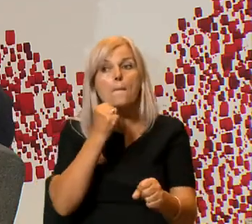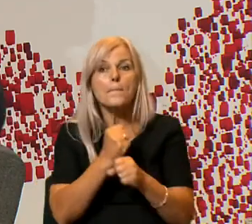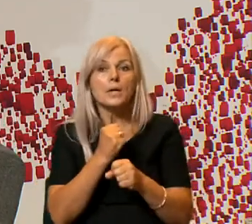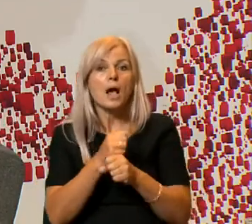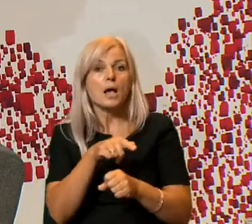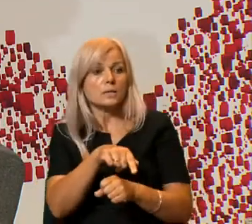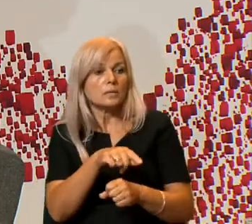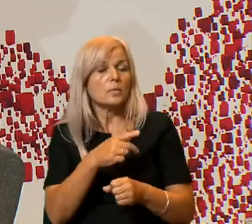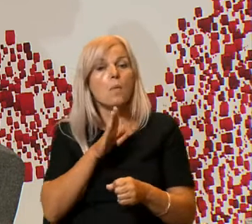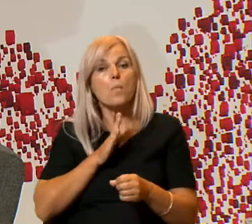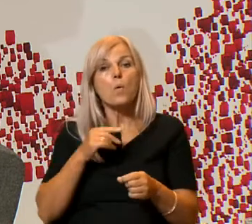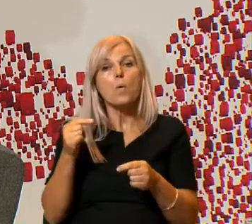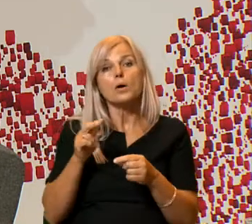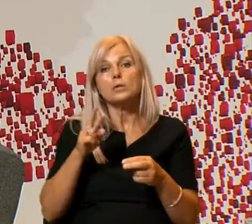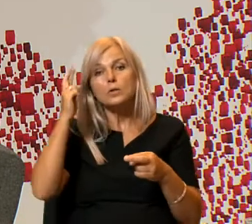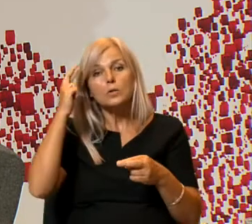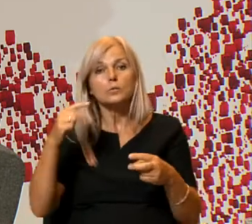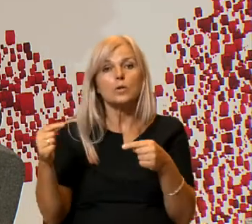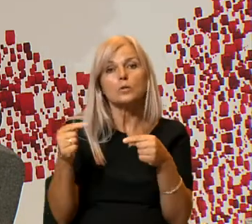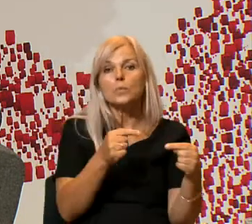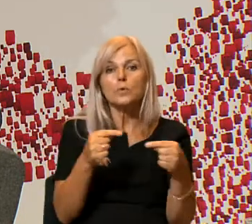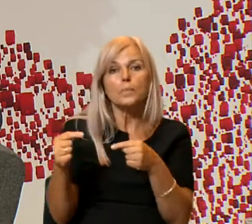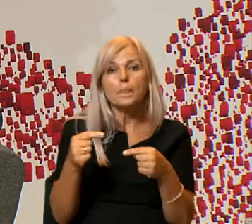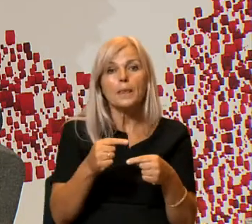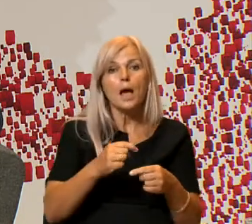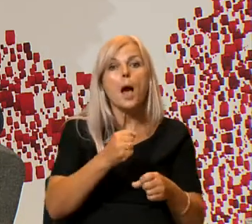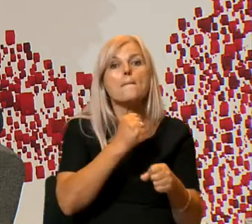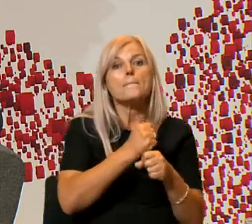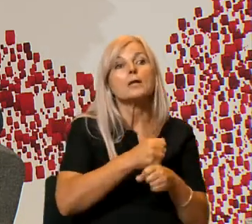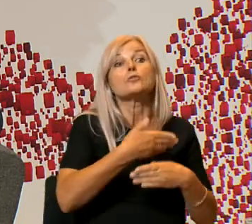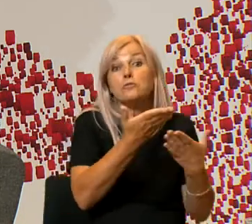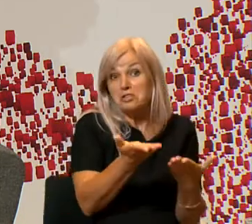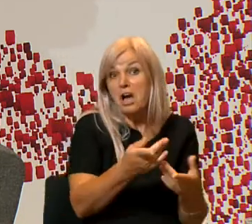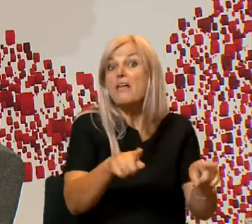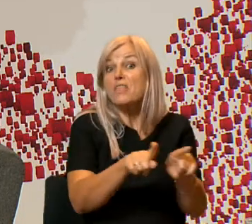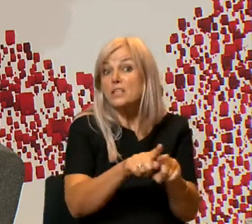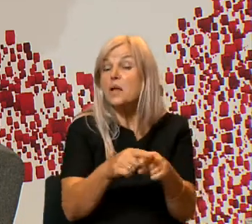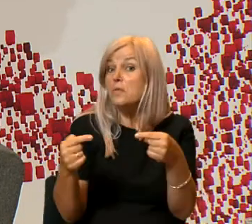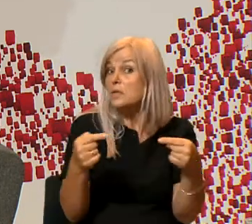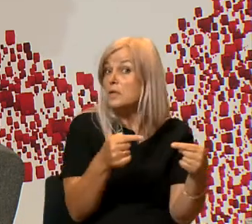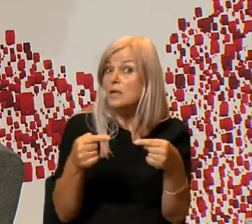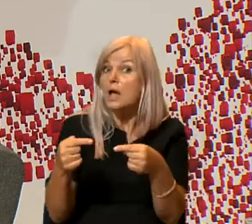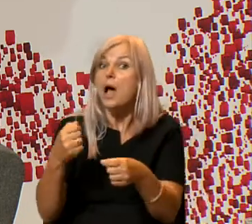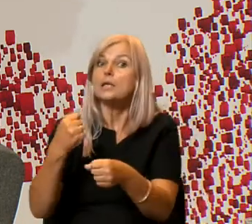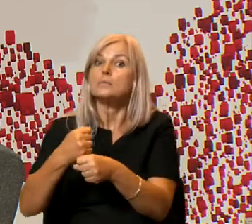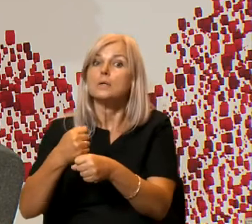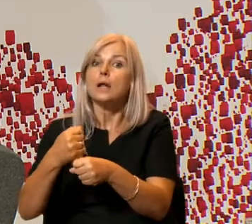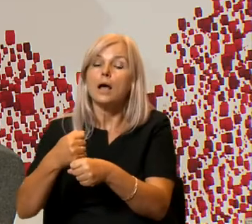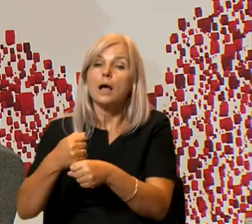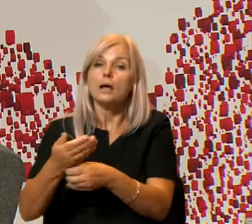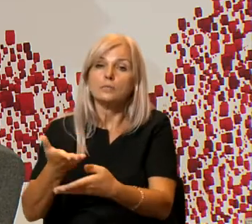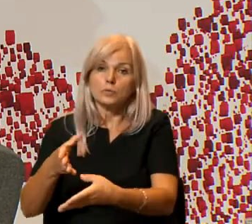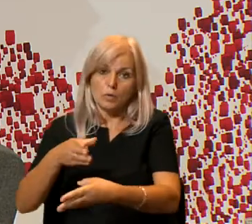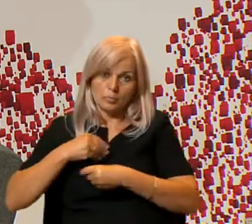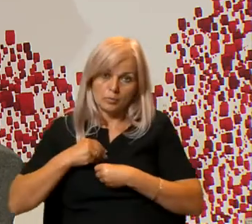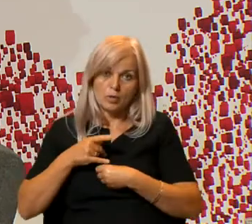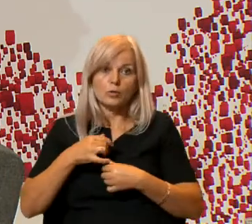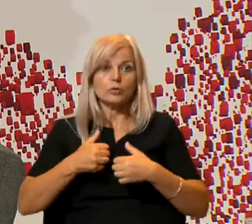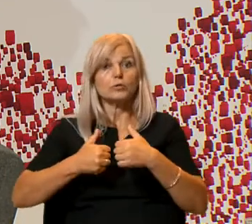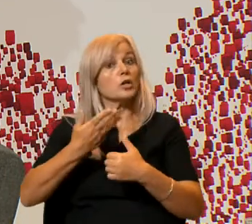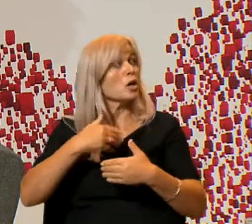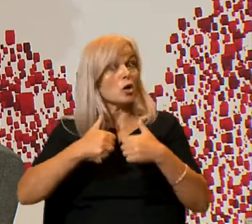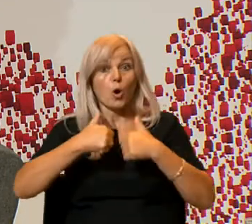mianem dialogu, rozmowy pracownika z pracodawcą, a zatem rodzaju kooperacji, a nie konkurencji, o